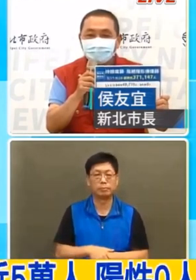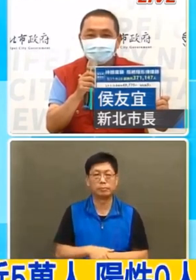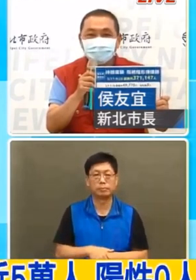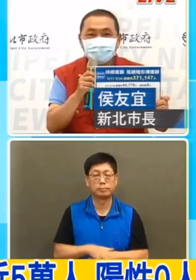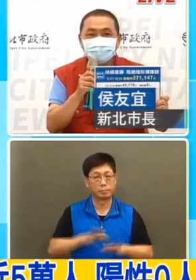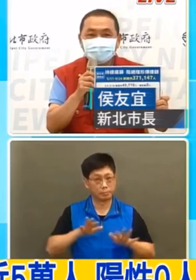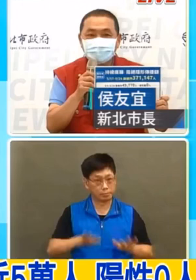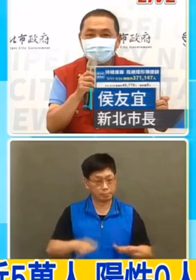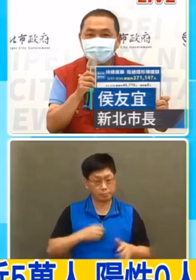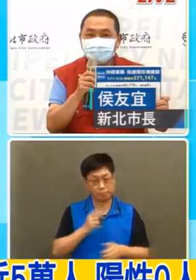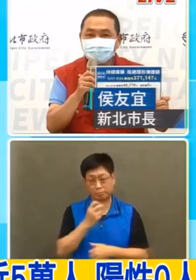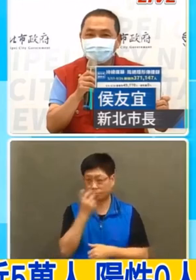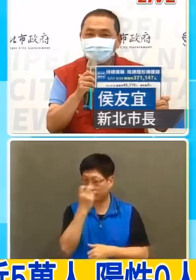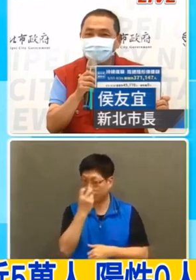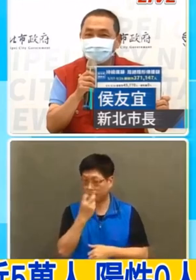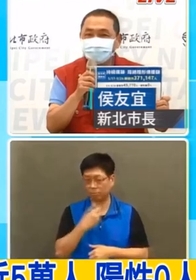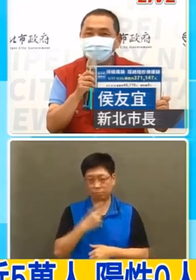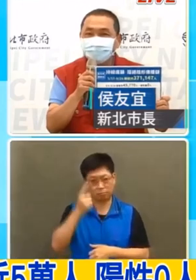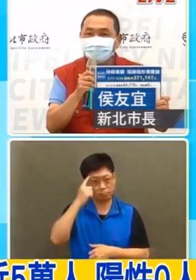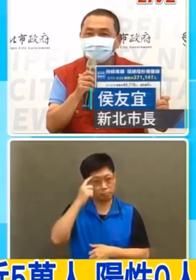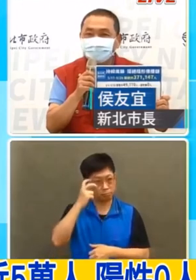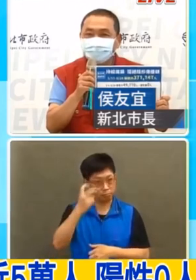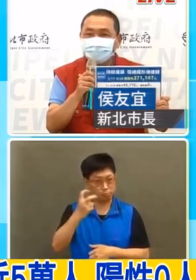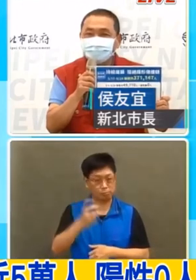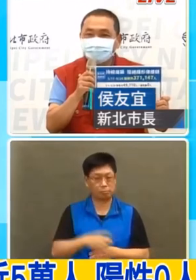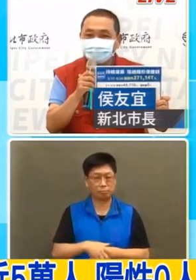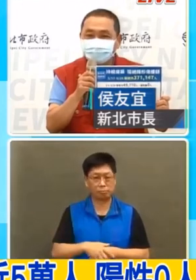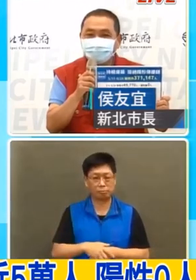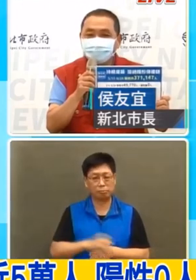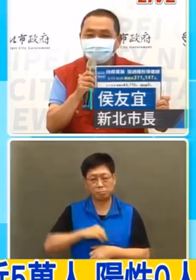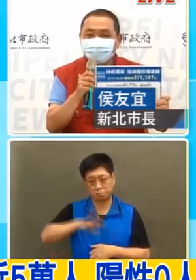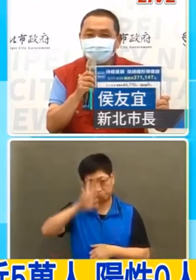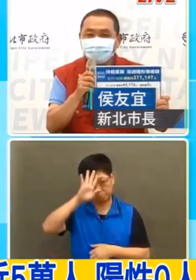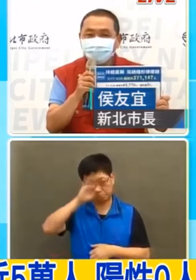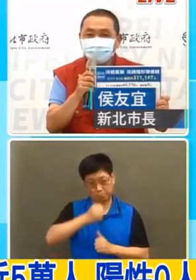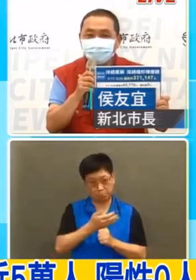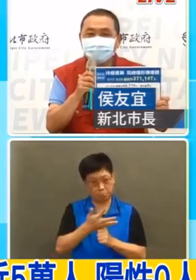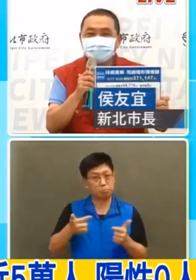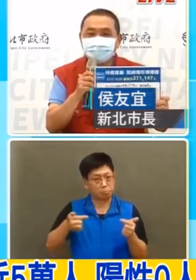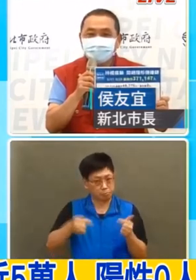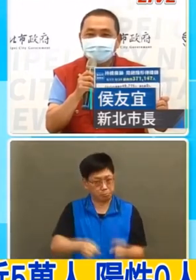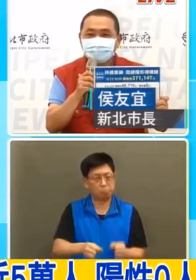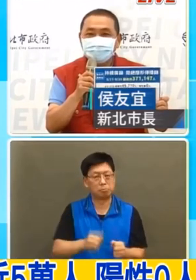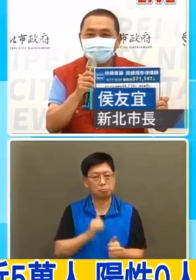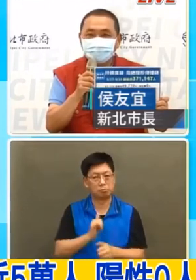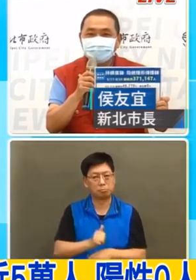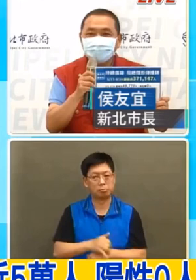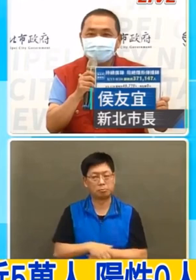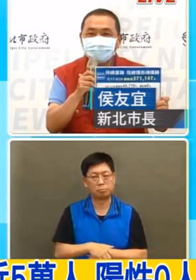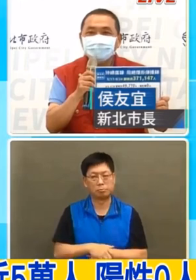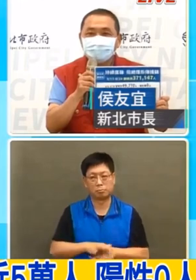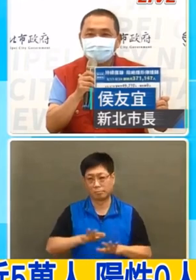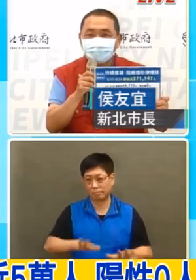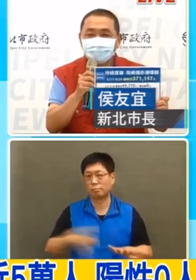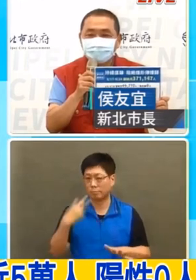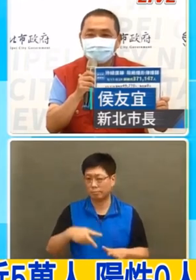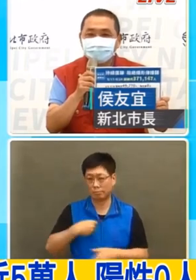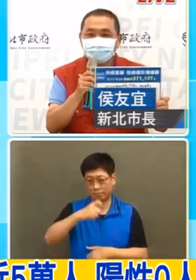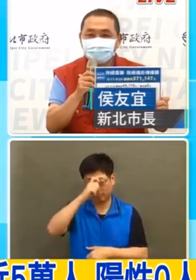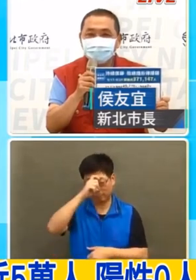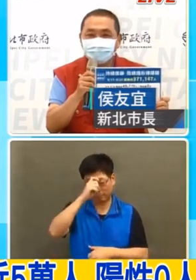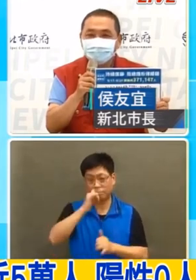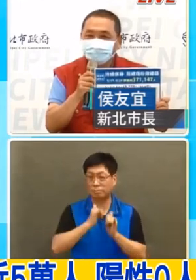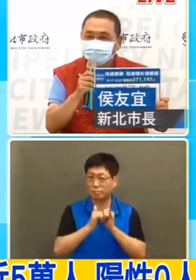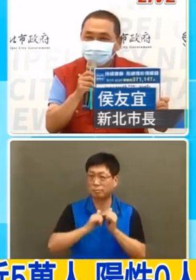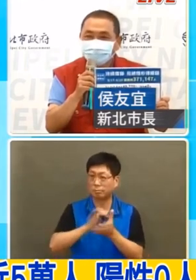那目前看起来这20天下来疫情是相对的稳定，但是我还是希望我们市民